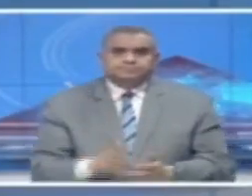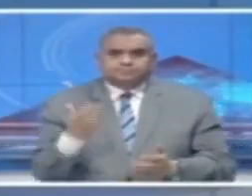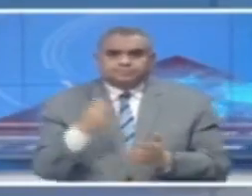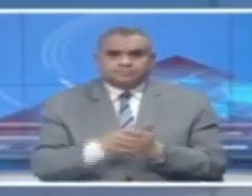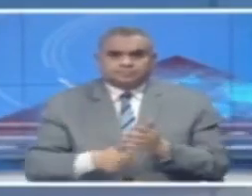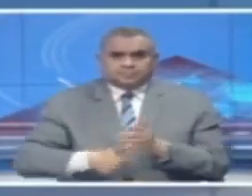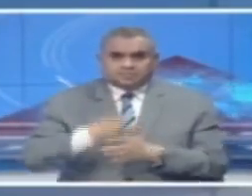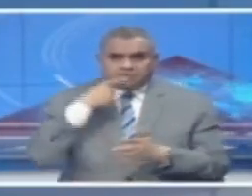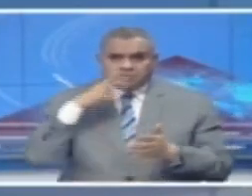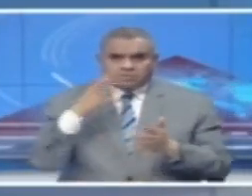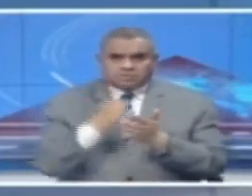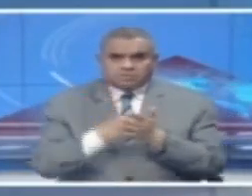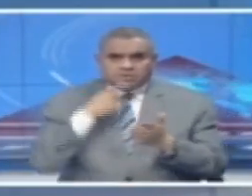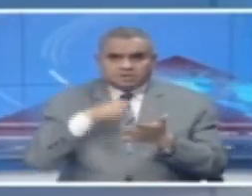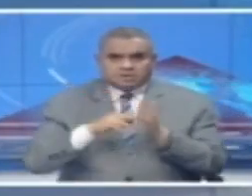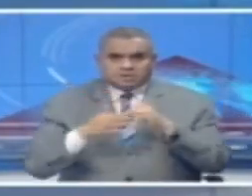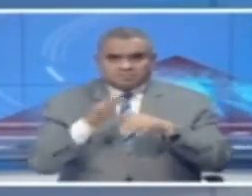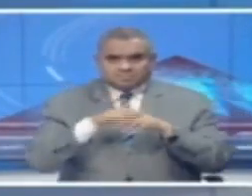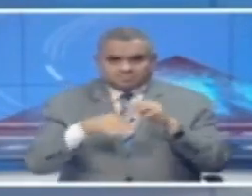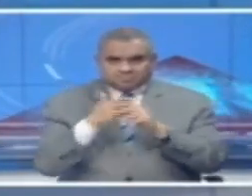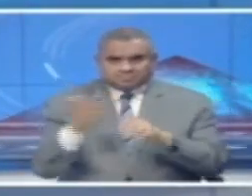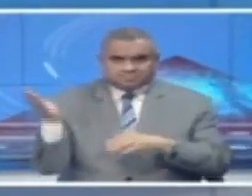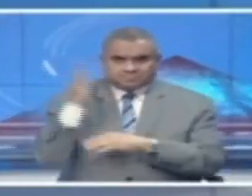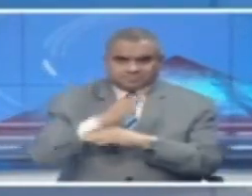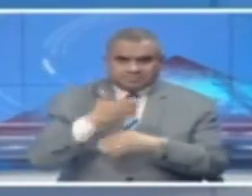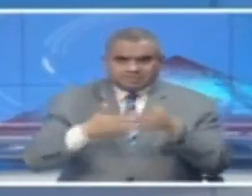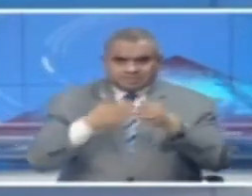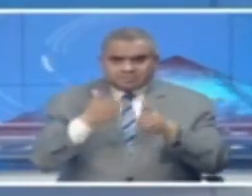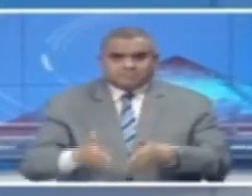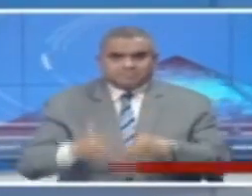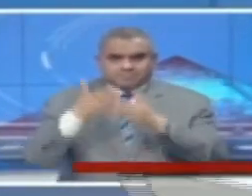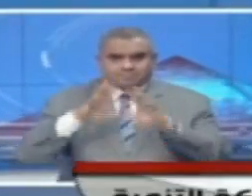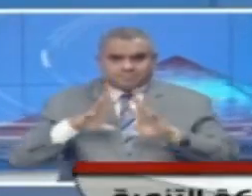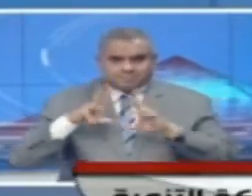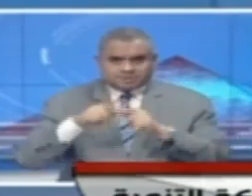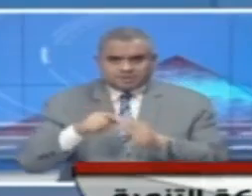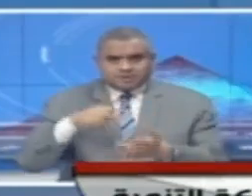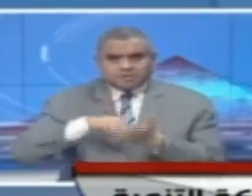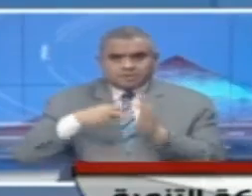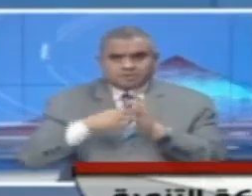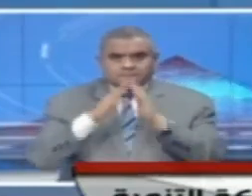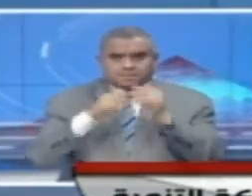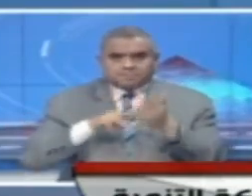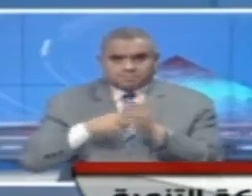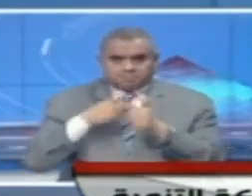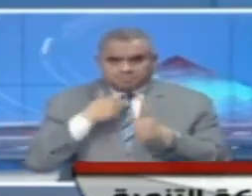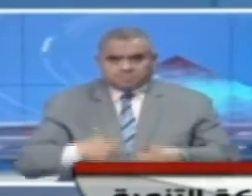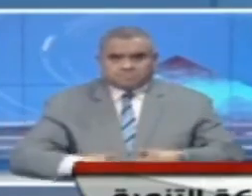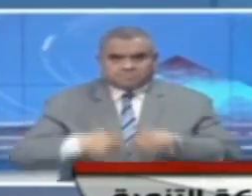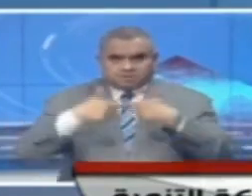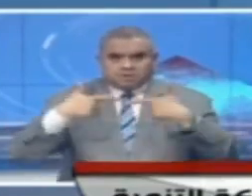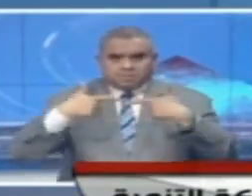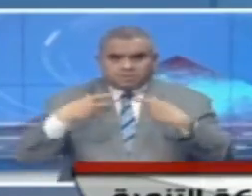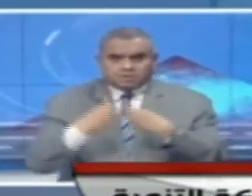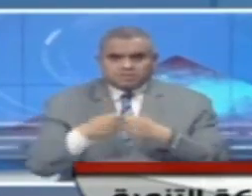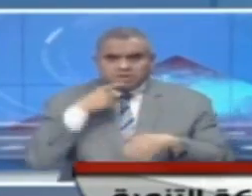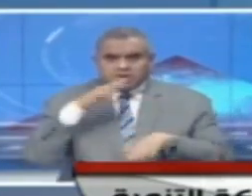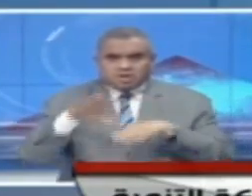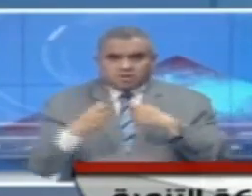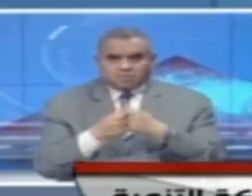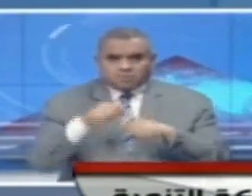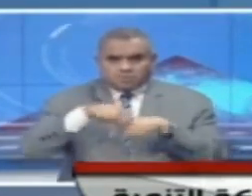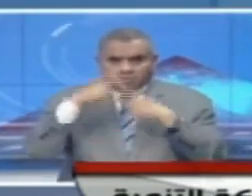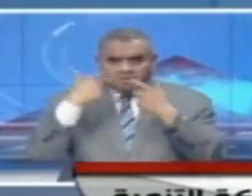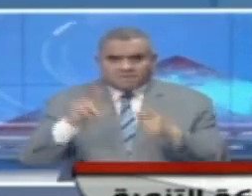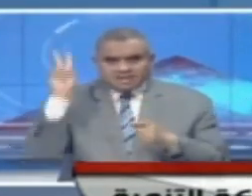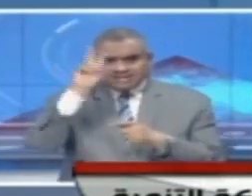لأنه لا تقطع يد الهدم والتدمير إلا بيد البناء والتعمير، تمضي مصر في حربين بالتوازي على أرض